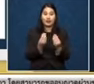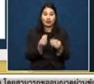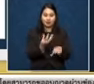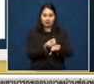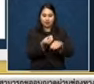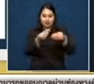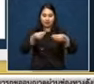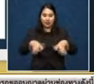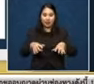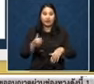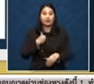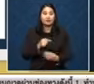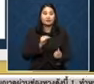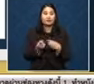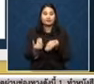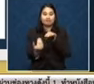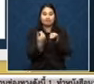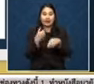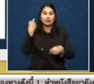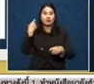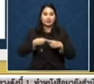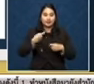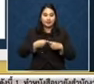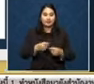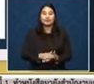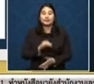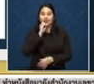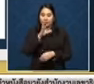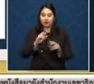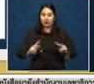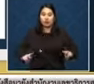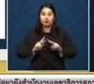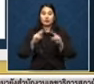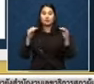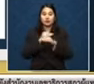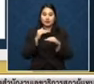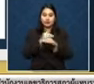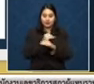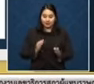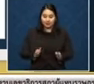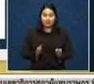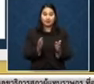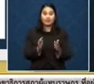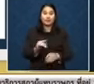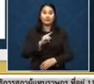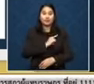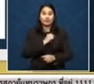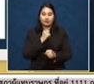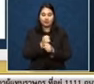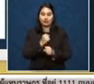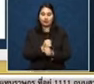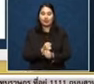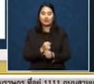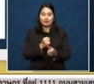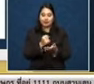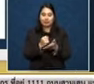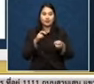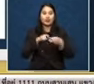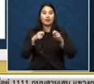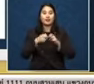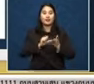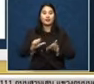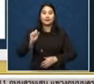ให้การสัญจรลำบากผมขอเรียนผ่านท่านประธานไปยังกระทรวงคมนาคมทางหลวงชนบทและหน่วยงานที่เกี่ยวข้องให้ดำเนินการแก้ไขปัญหา